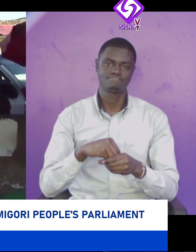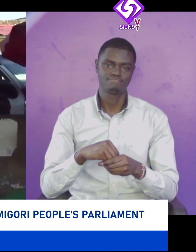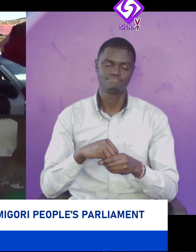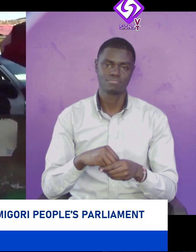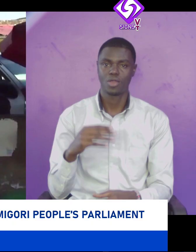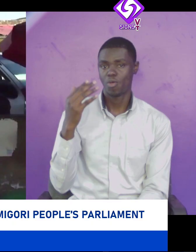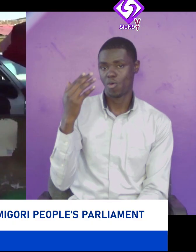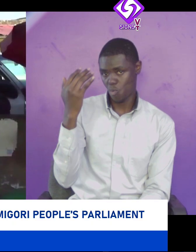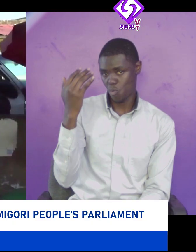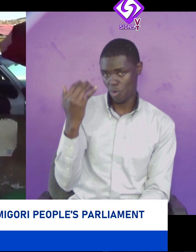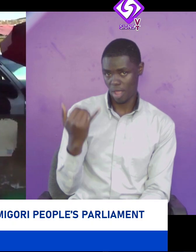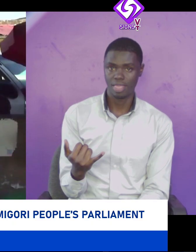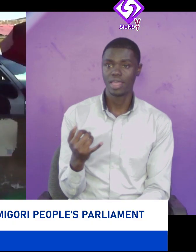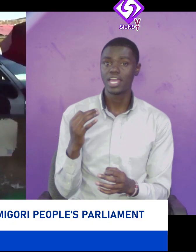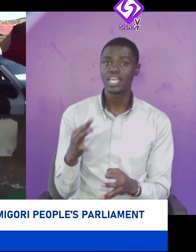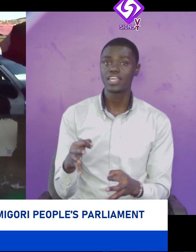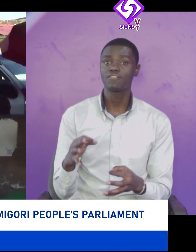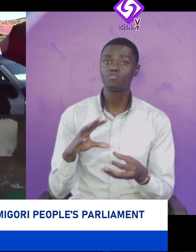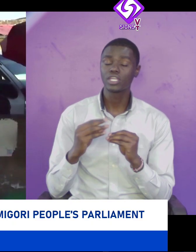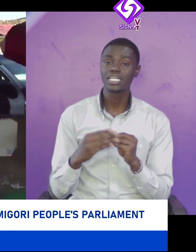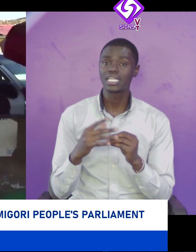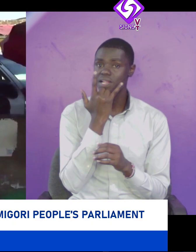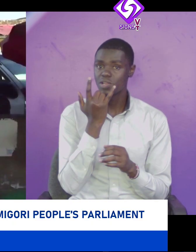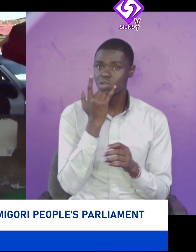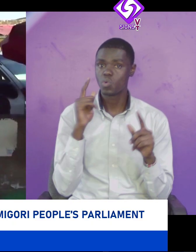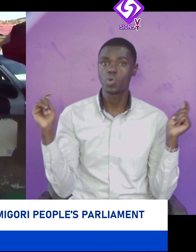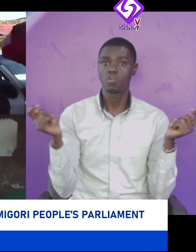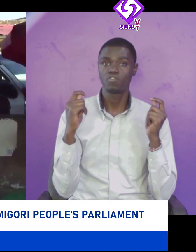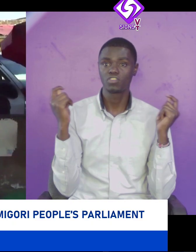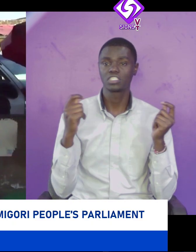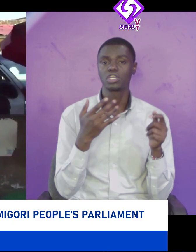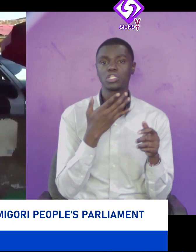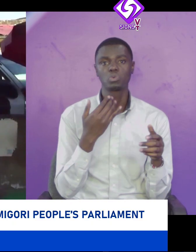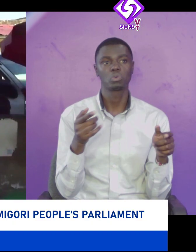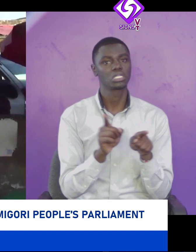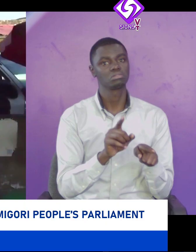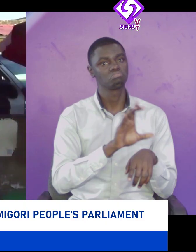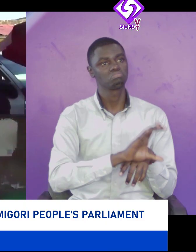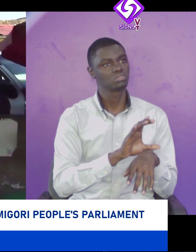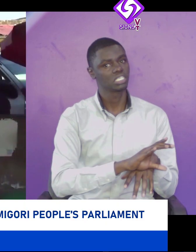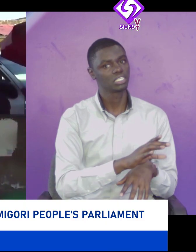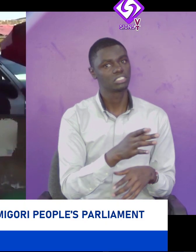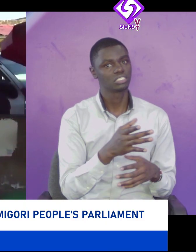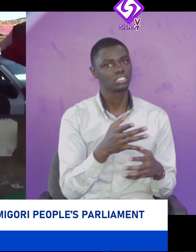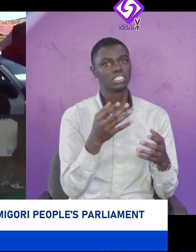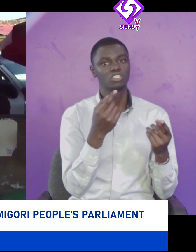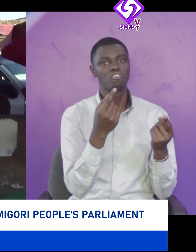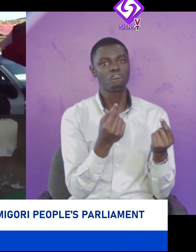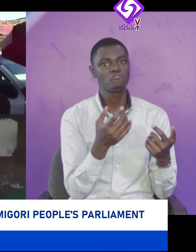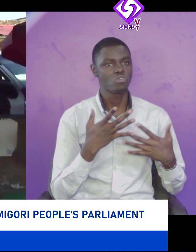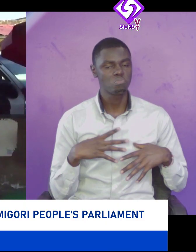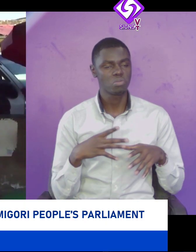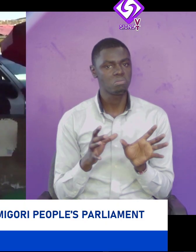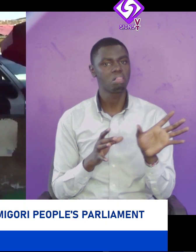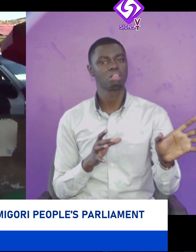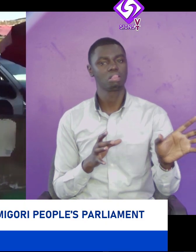sababu ukitengeneza Luo Festival na unataka kutengeneza kama kanisa kitu kidogo ambao watu wachache ndio mnataka eti aende,